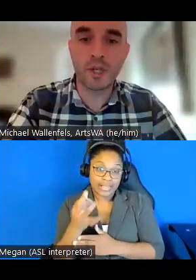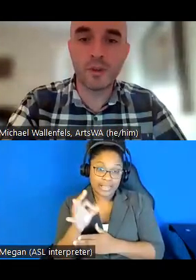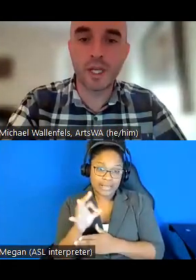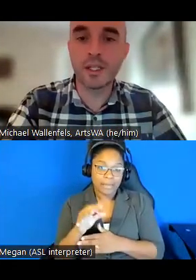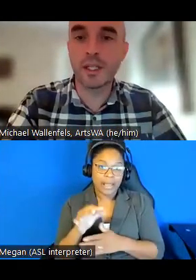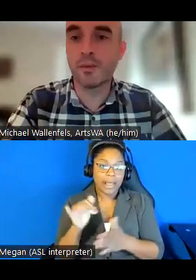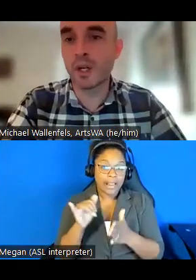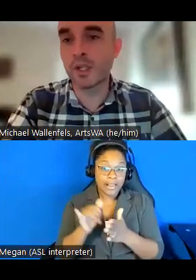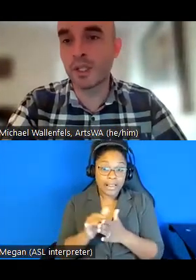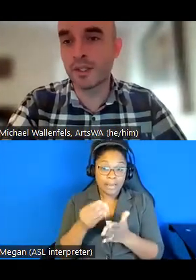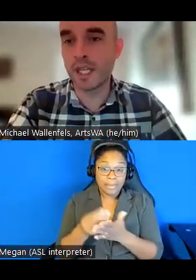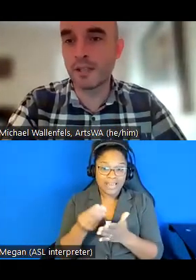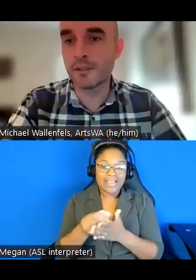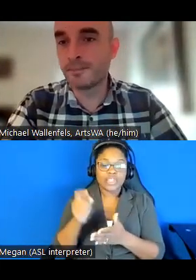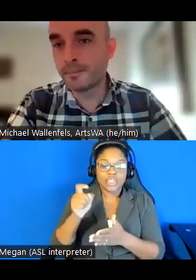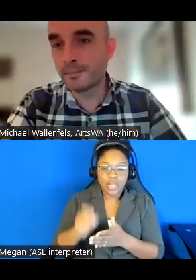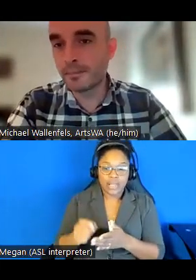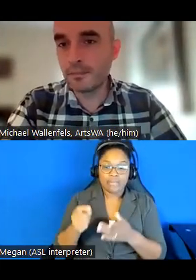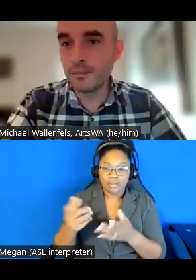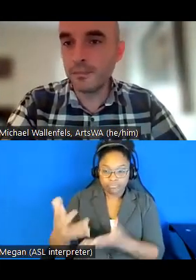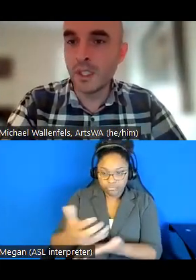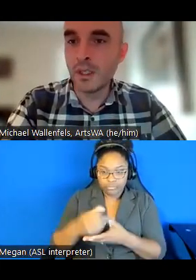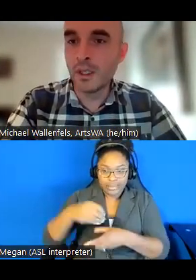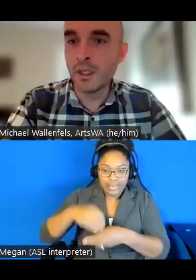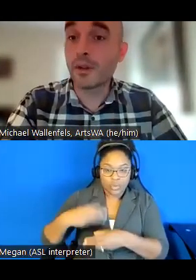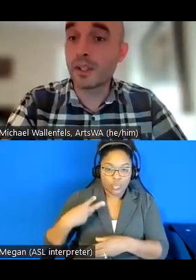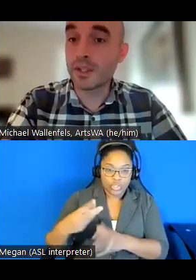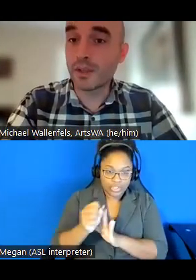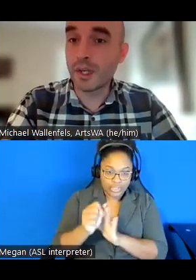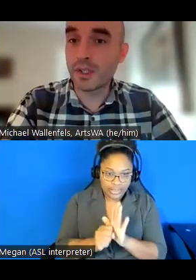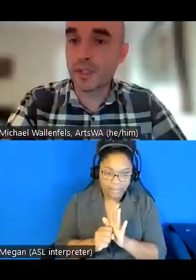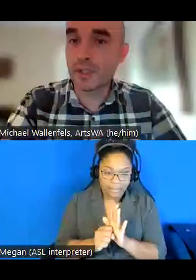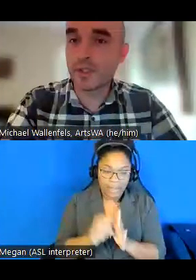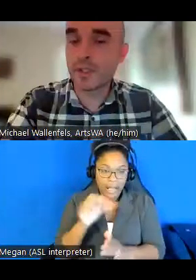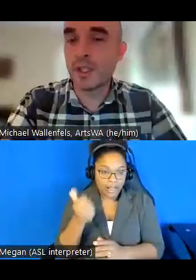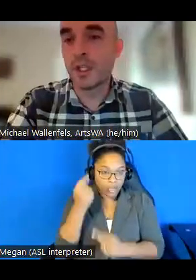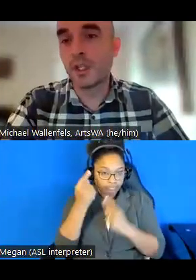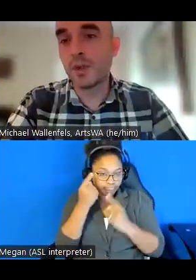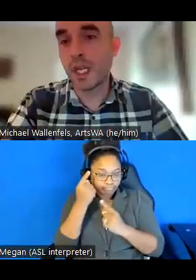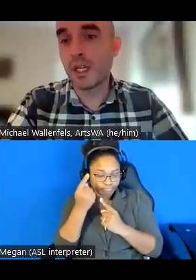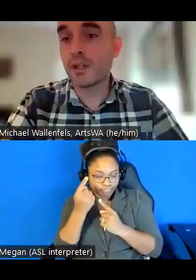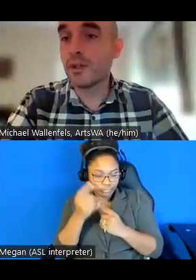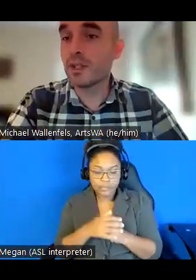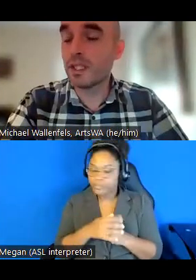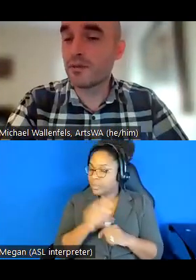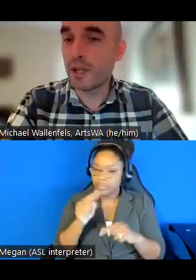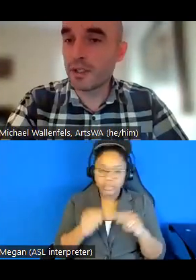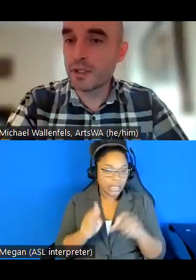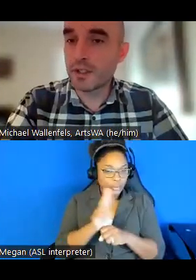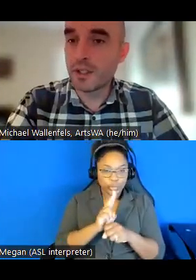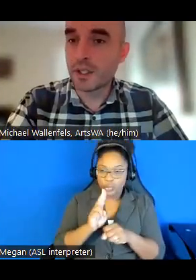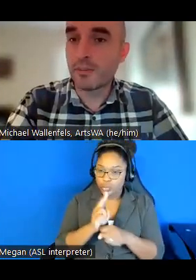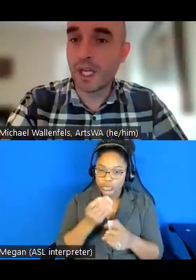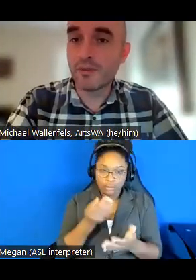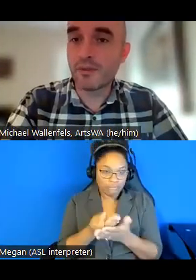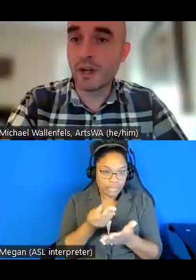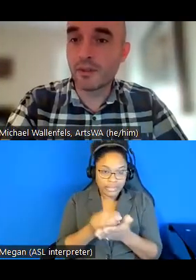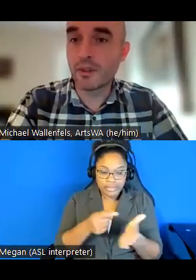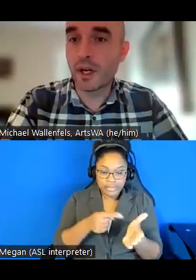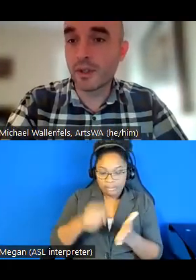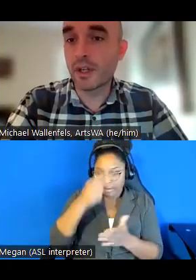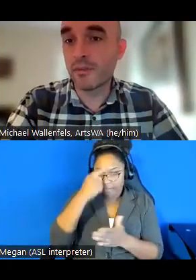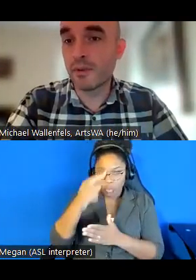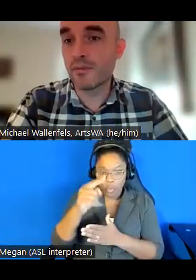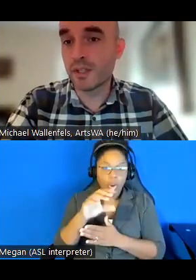불의 수익을 올렸고요. 그 다음에 수익의 최소 51%는 워싱턴 주에서 나왔고 다른 기타